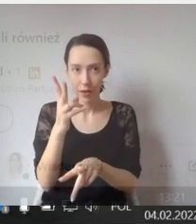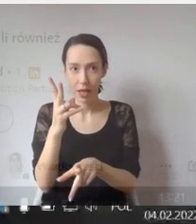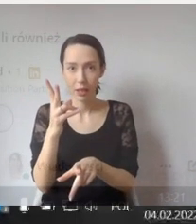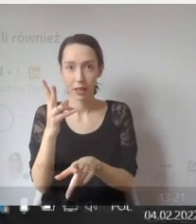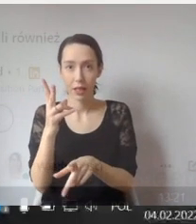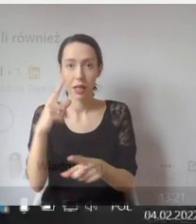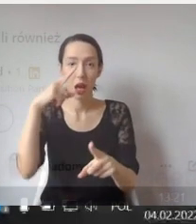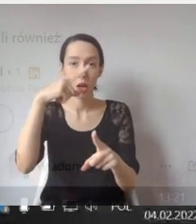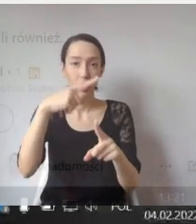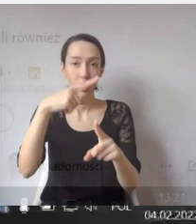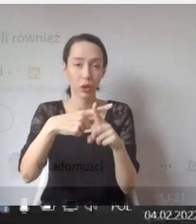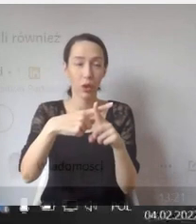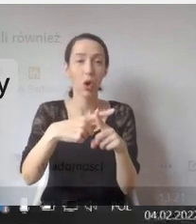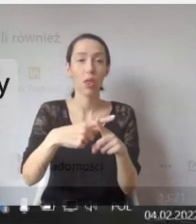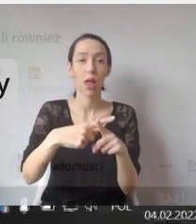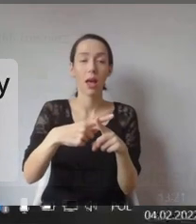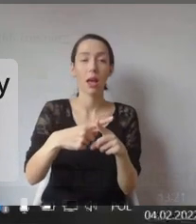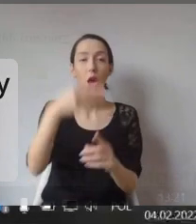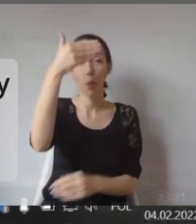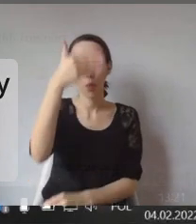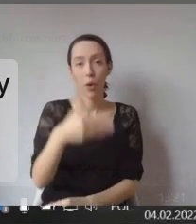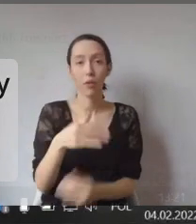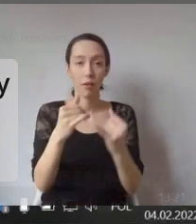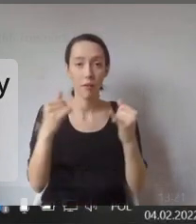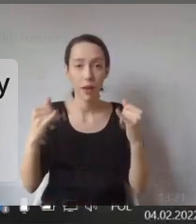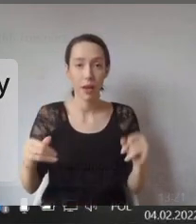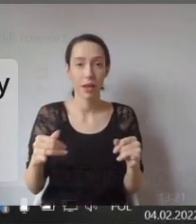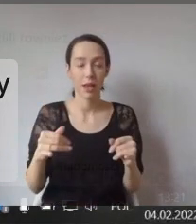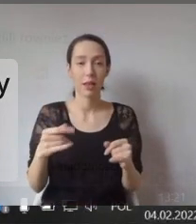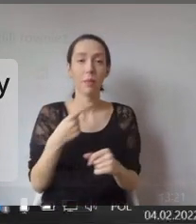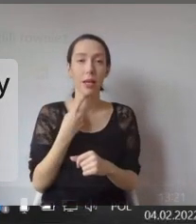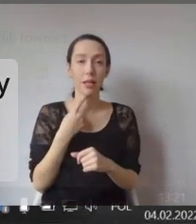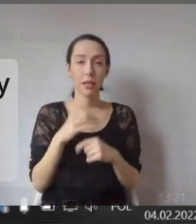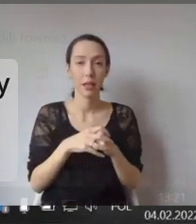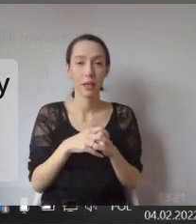opcja dodaj profil w innym języku. Jak sobie to klikniecie, załóżmy, że macie właśnie stworzony profil